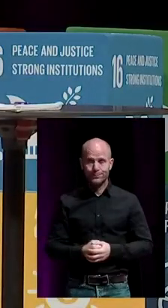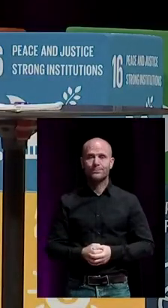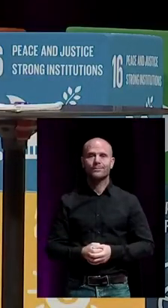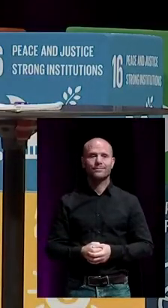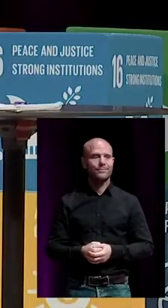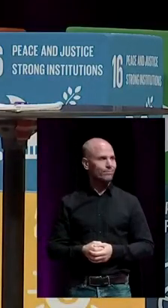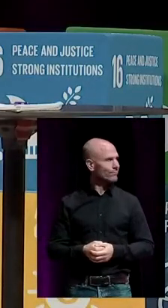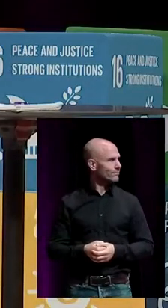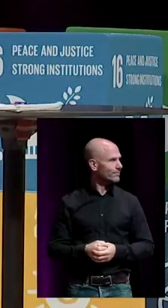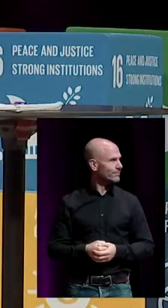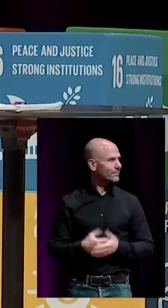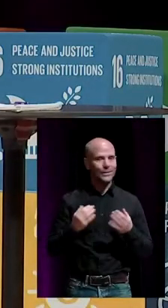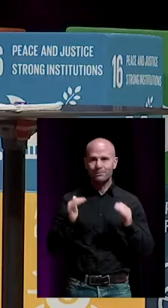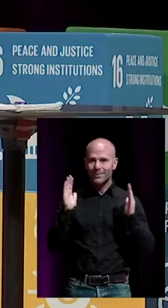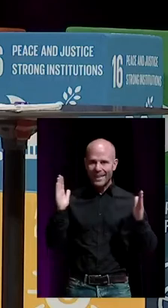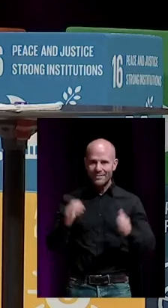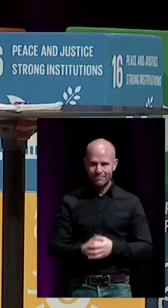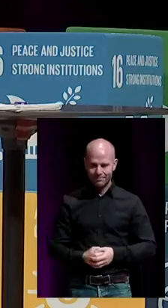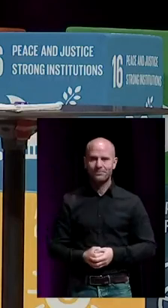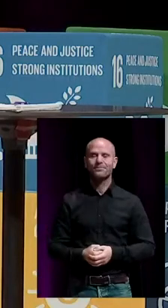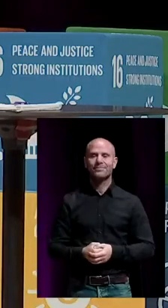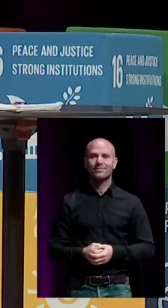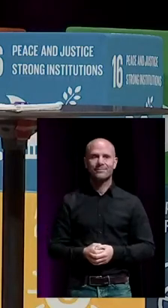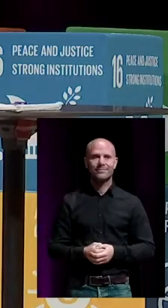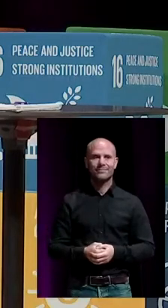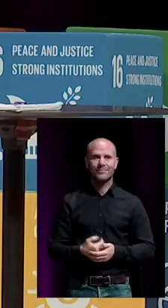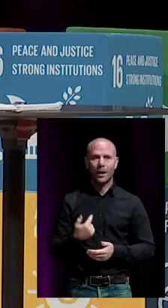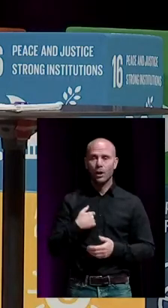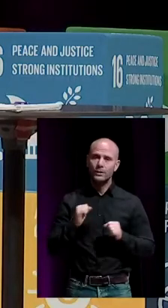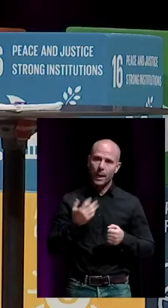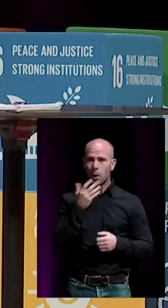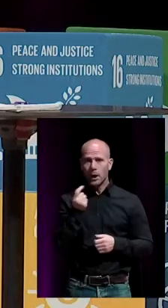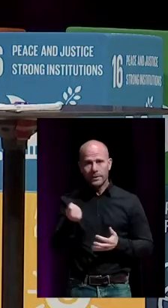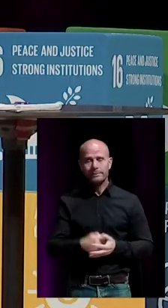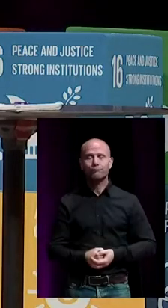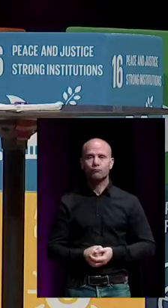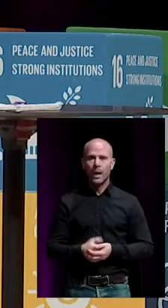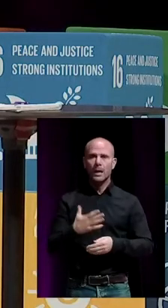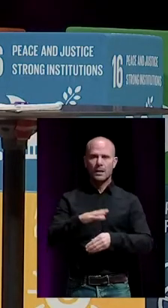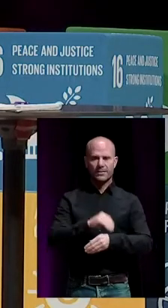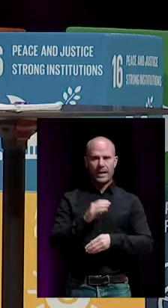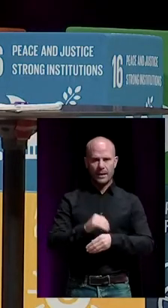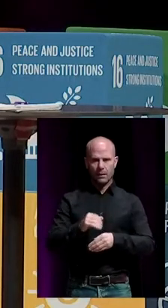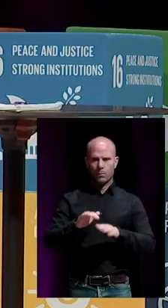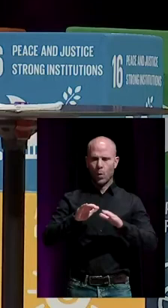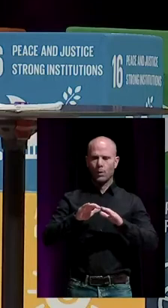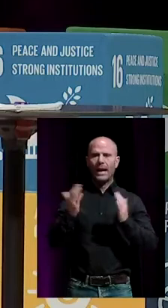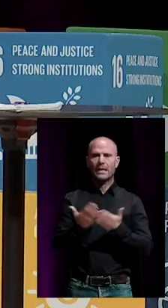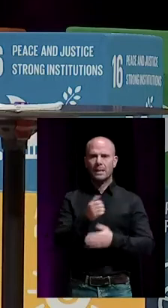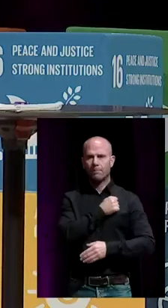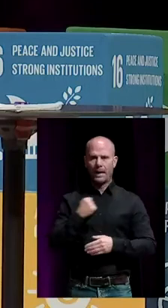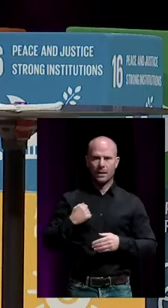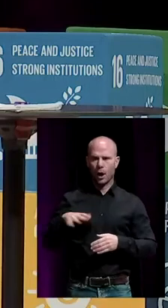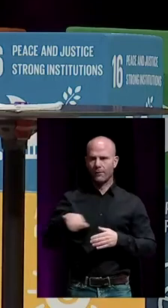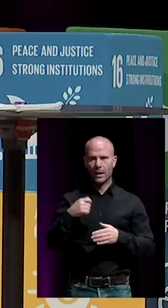Ja. Hej. Ja, ska väl bara prata lite grann. Sverige och världens makthavare ska föra